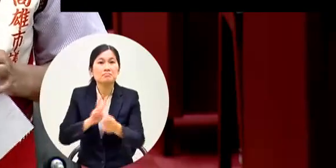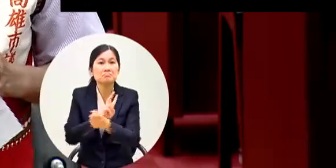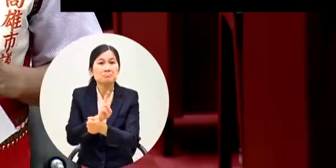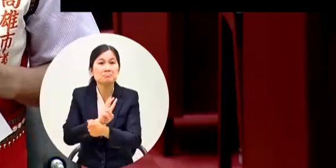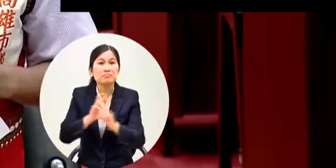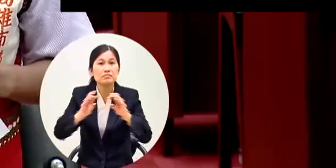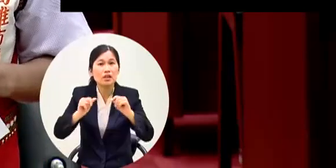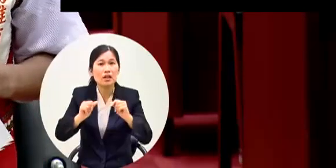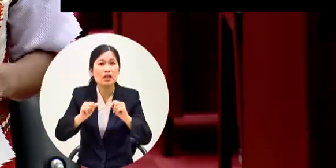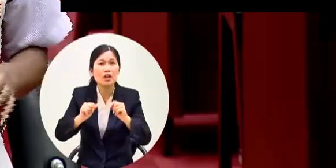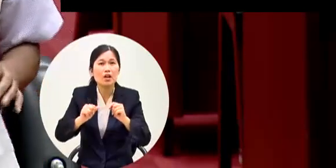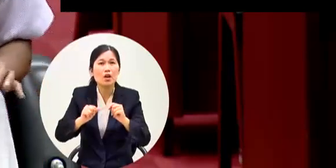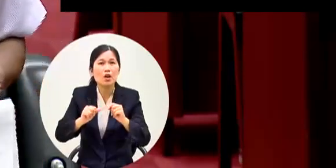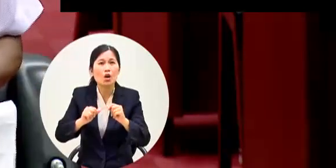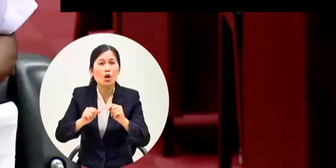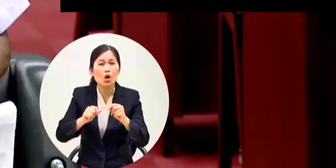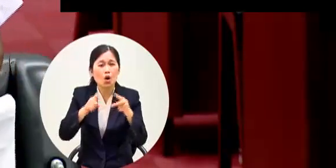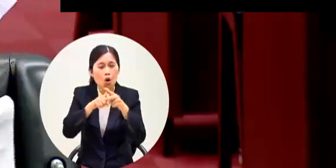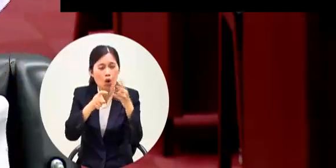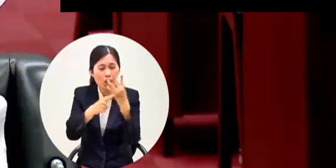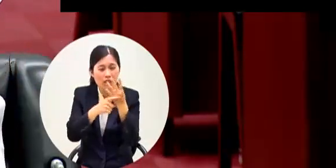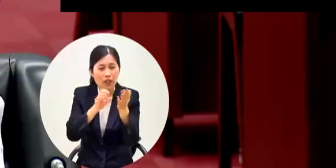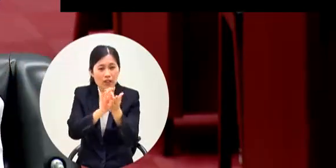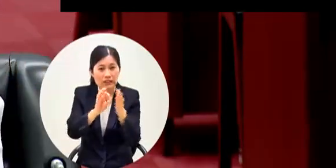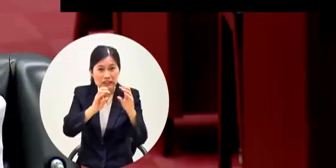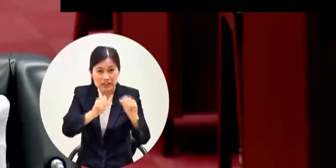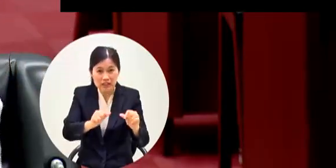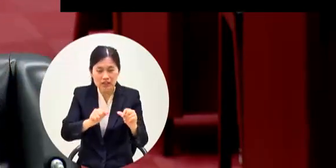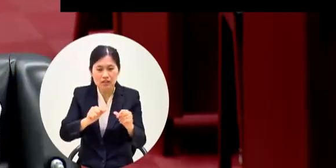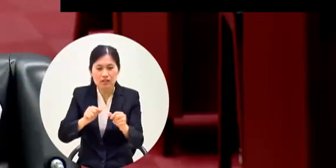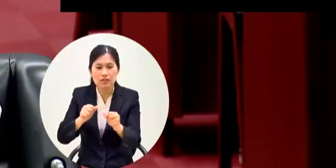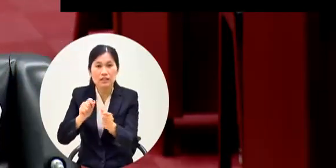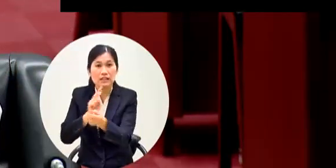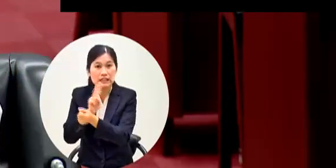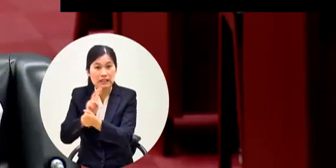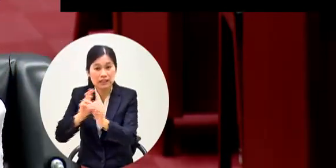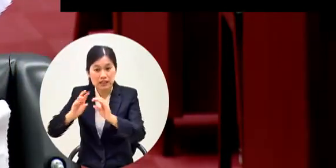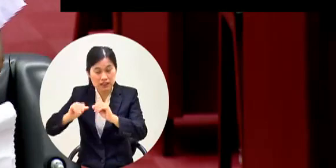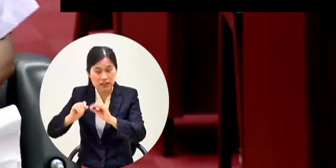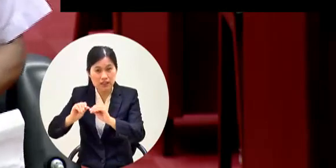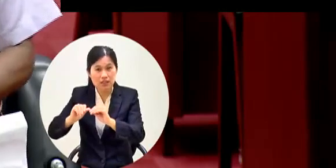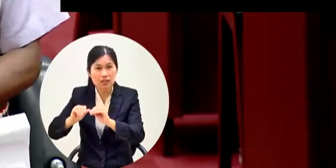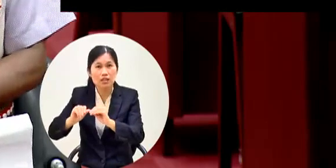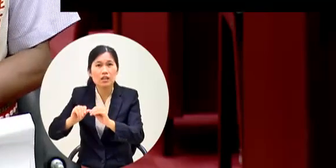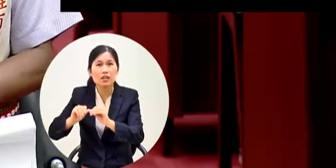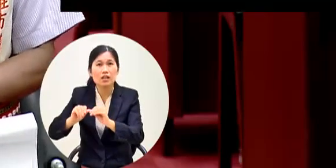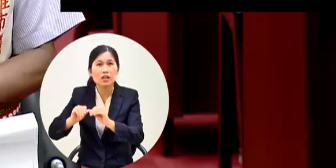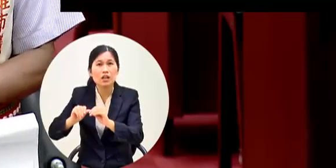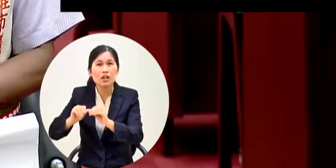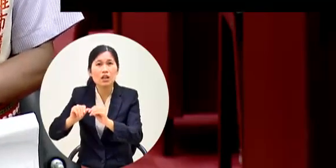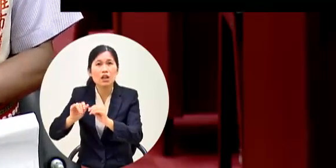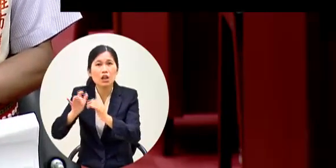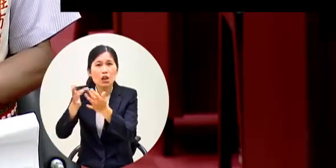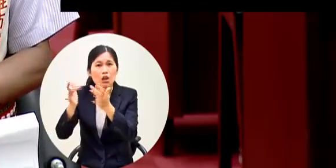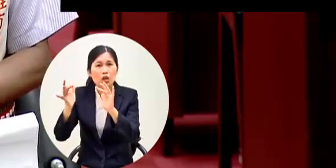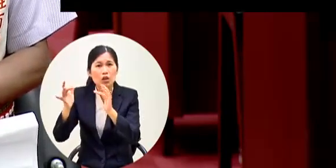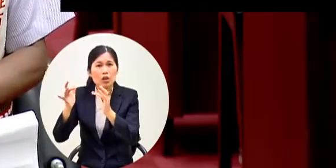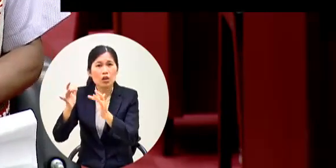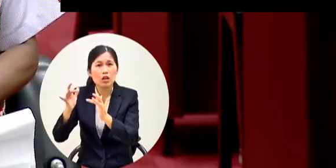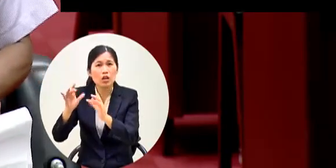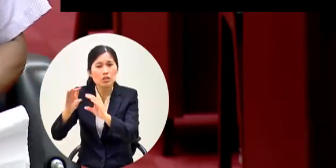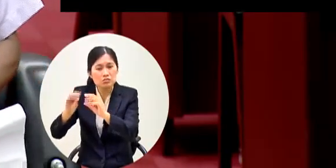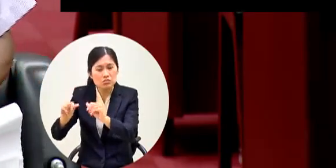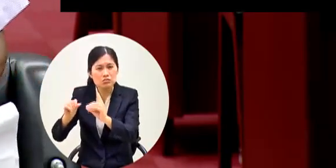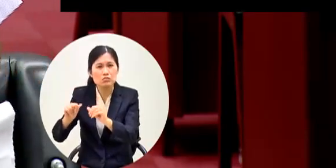包括农牧用地这个部分，你坐着回答就好了。造林